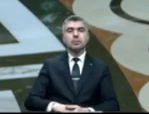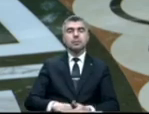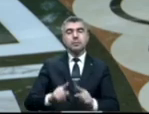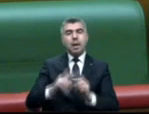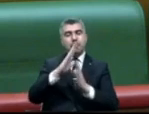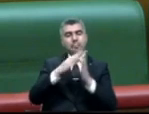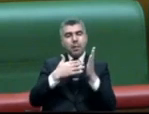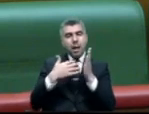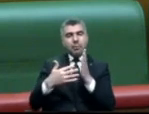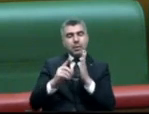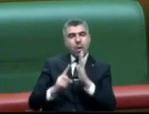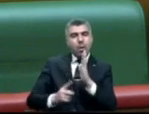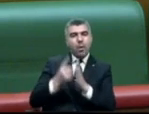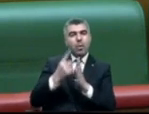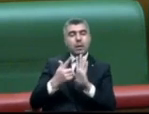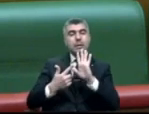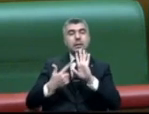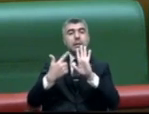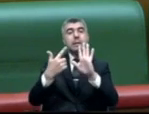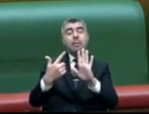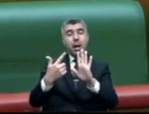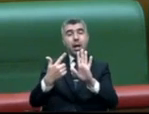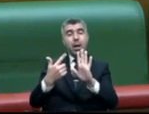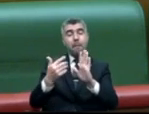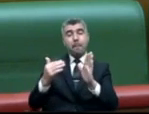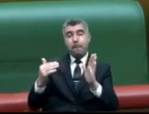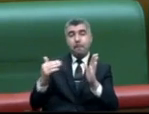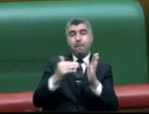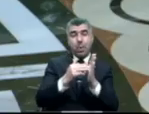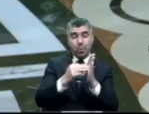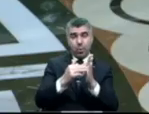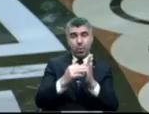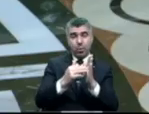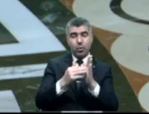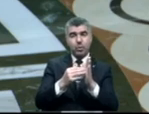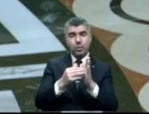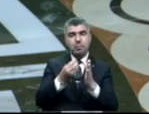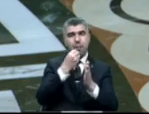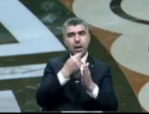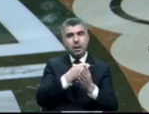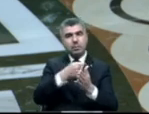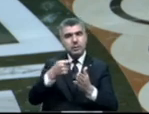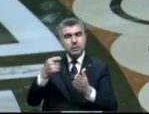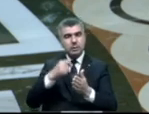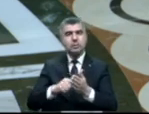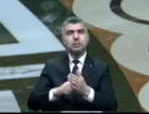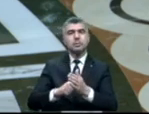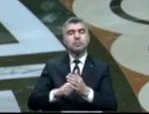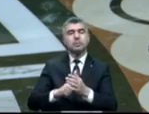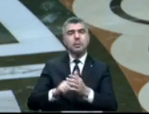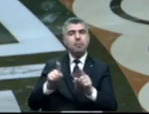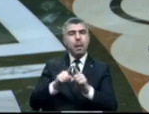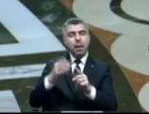البرنامج الاستثنائي كما قلت 7 مليون ديال الشعير وكذلك الاعلاف المركبه. اللي